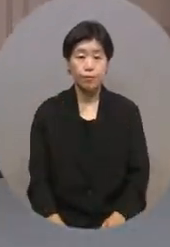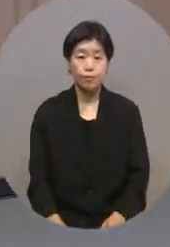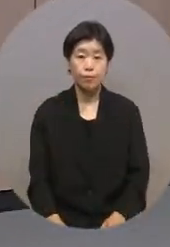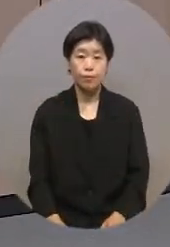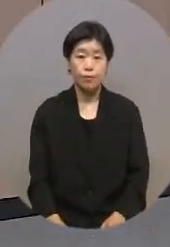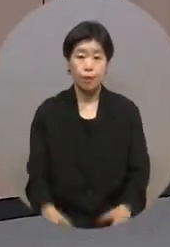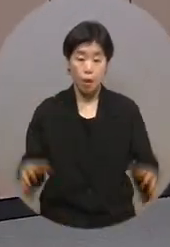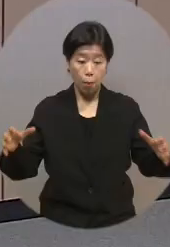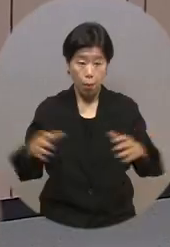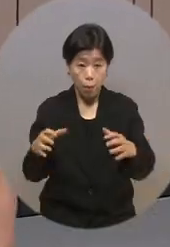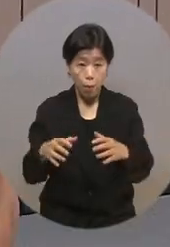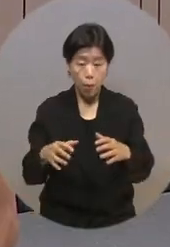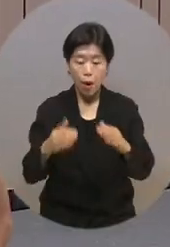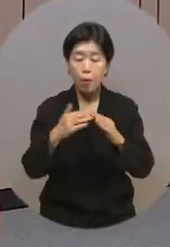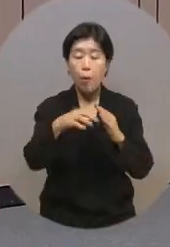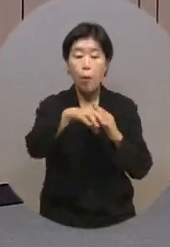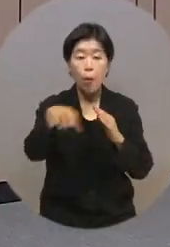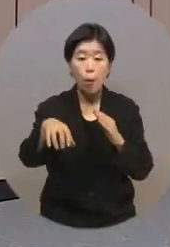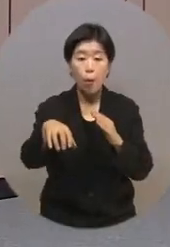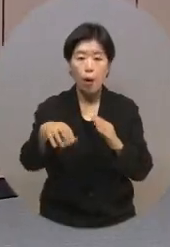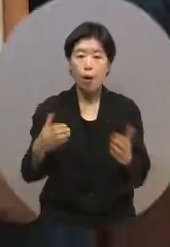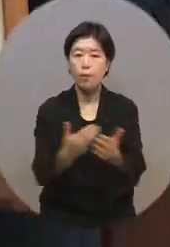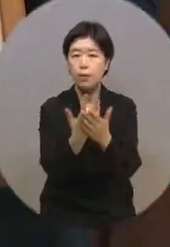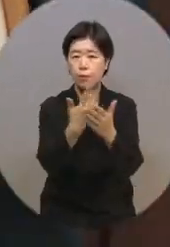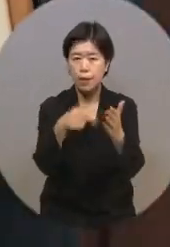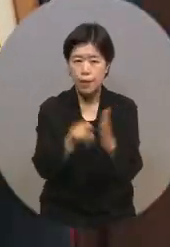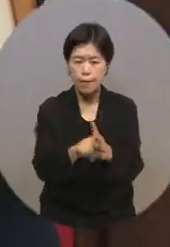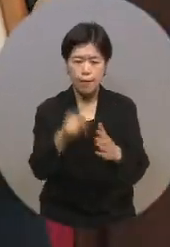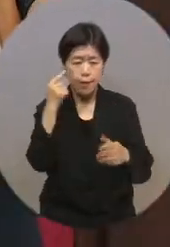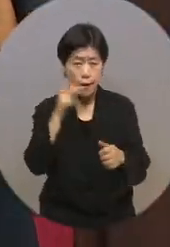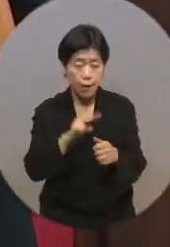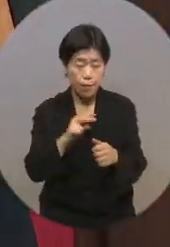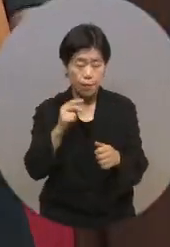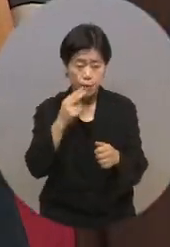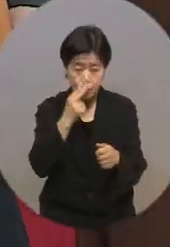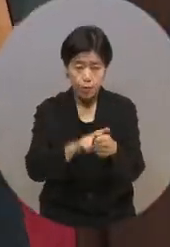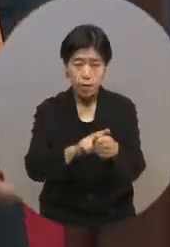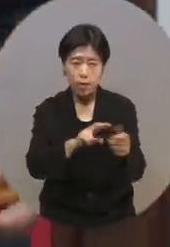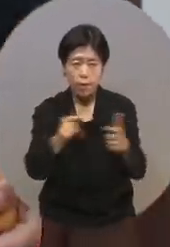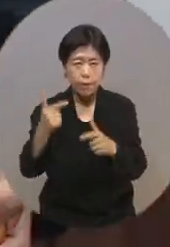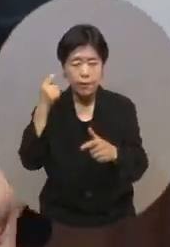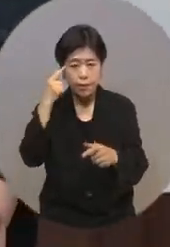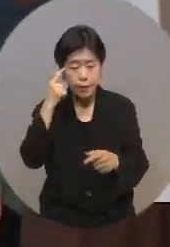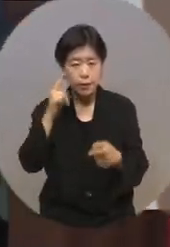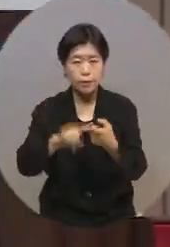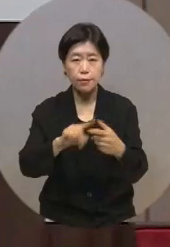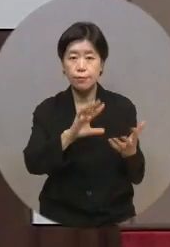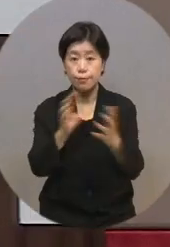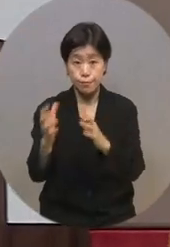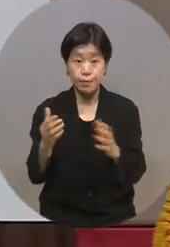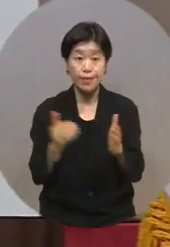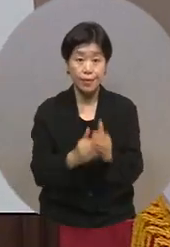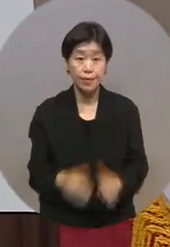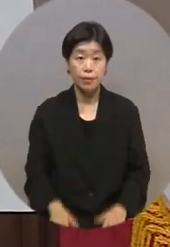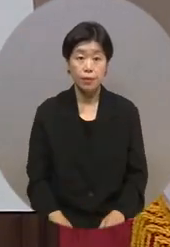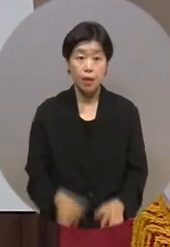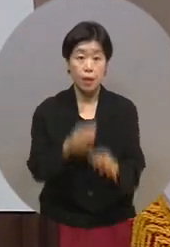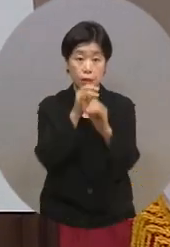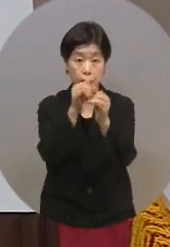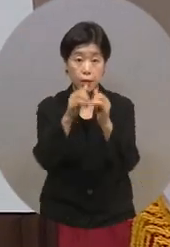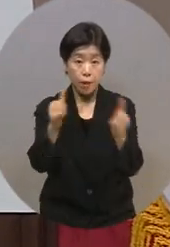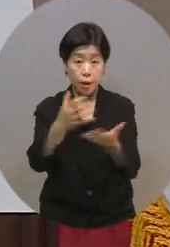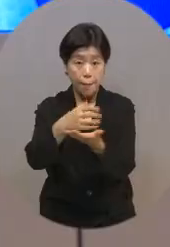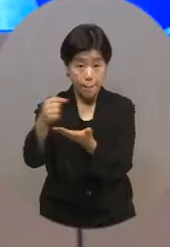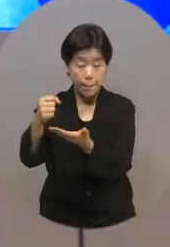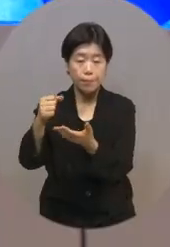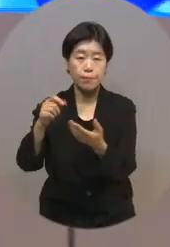각계각층에서 모여 지역사회 발전을 위한 계획과 도전을 논의하는 시간이 이어졌습니다. 수상자 33인의